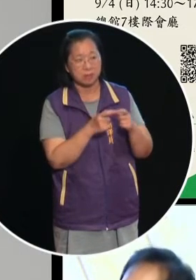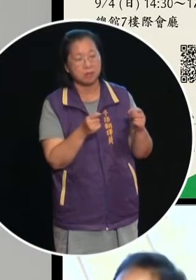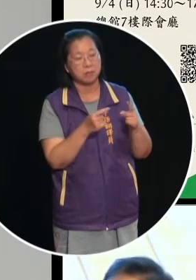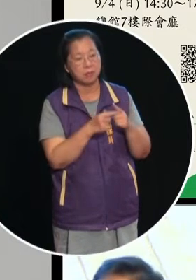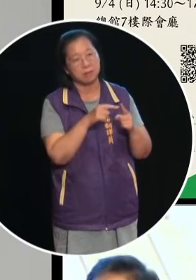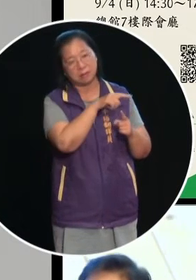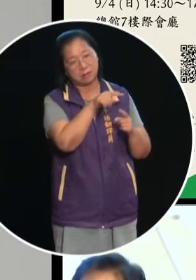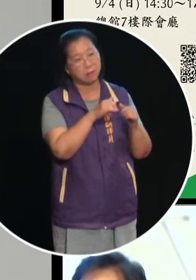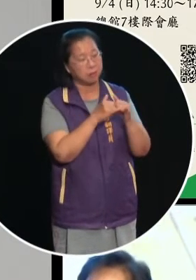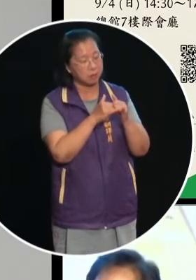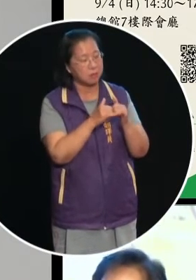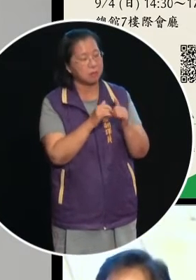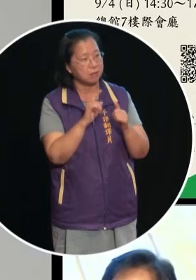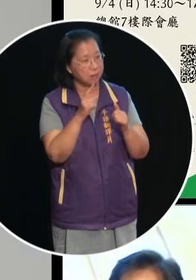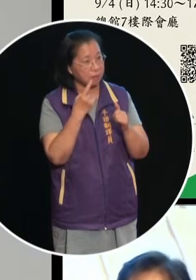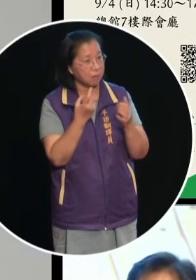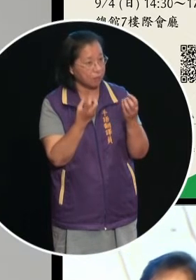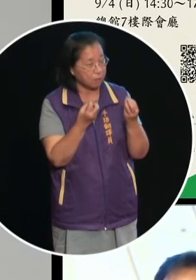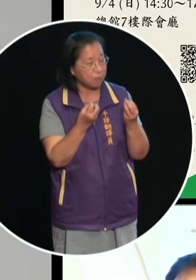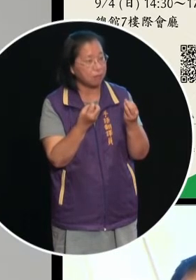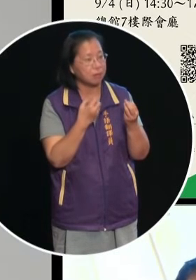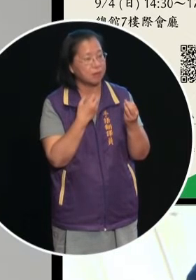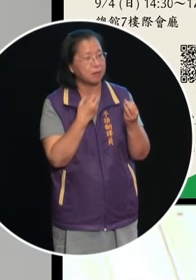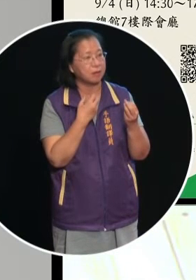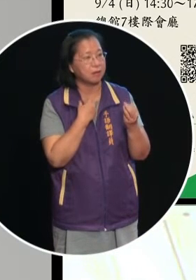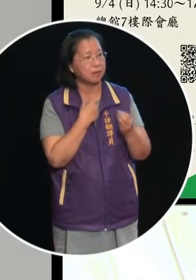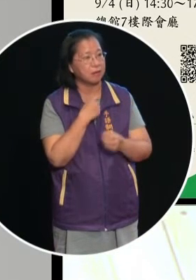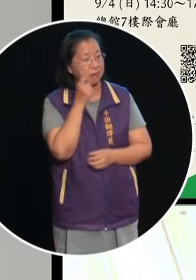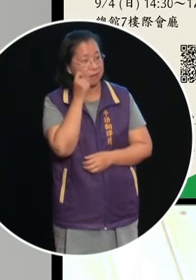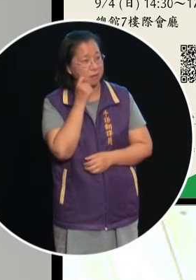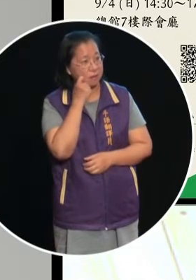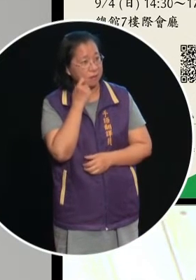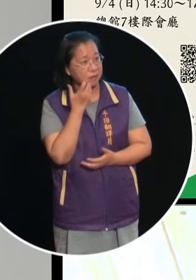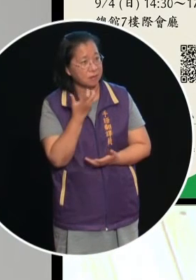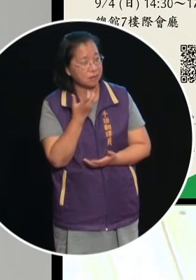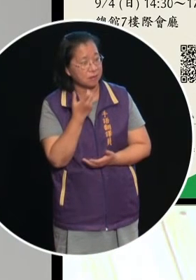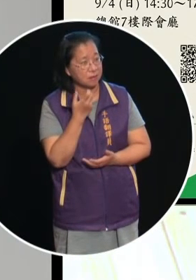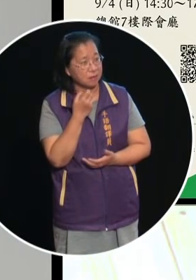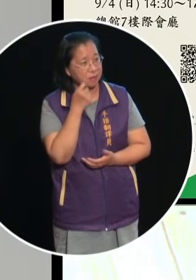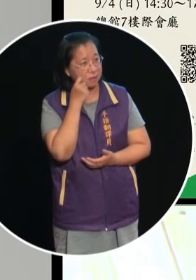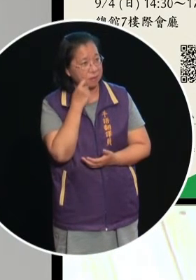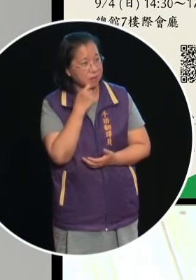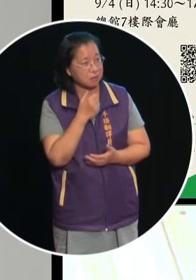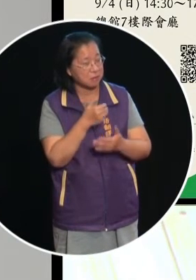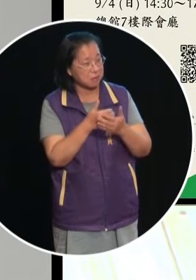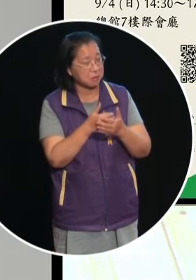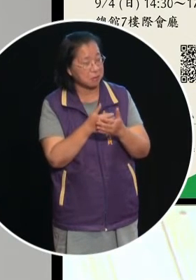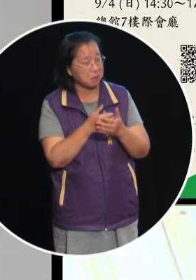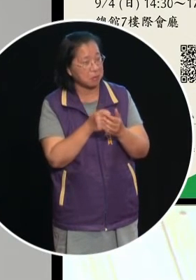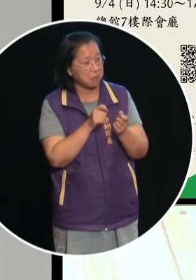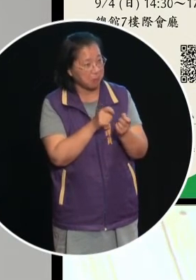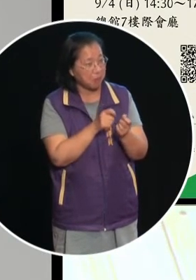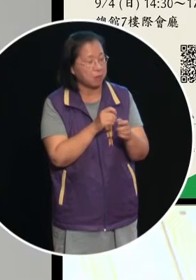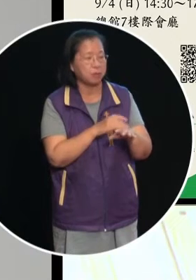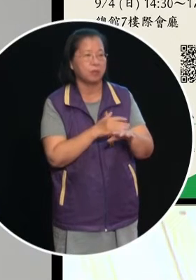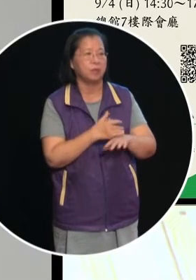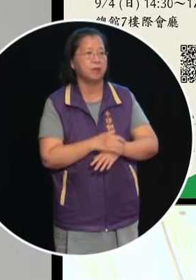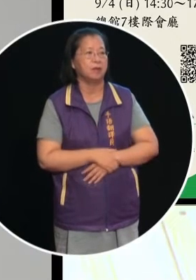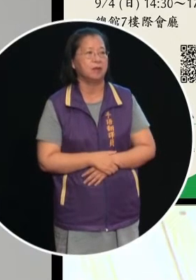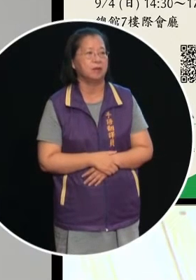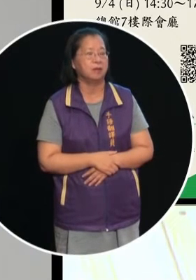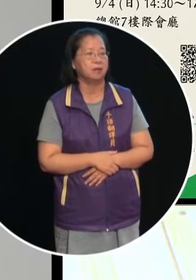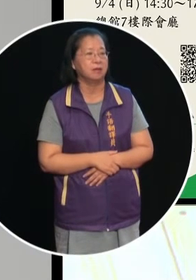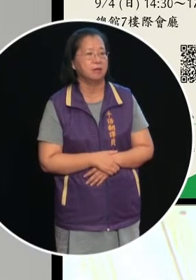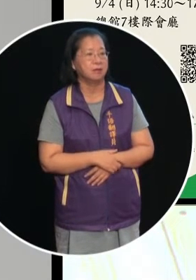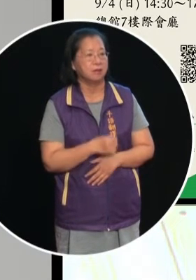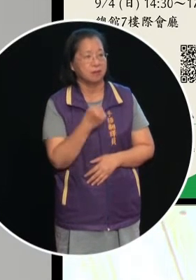众没有理由会喜欢会支持中国。而且台湾部分，我